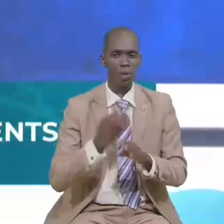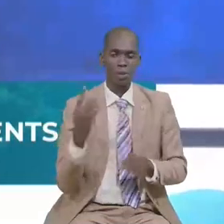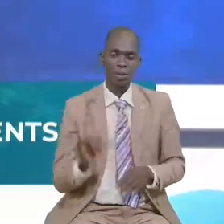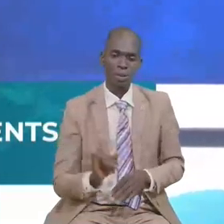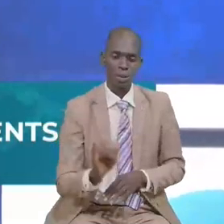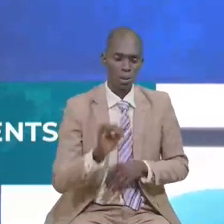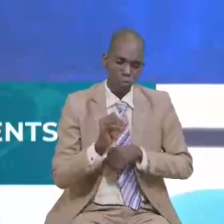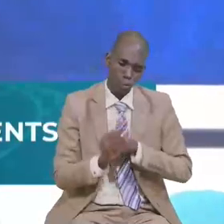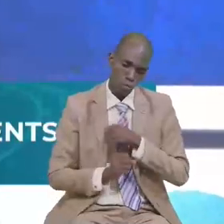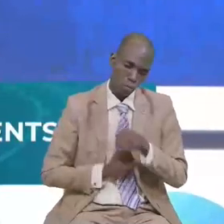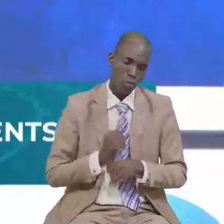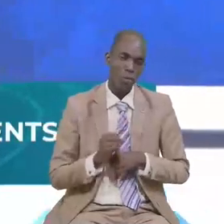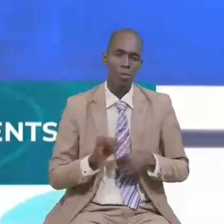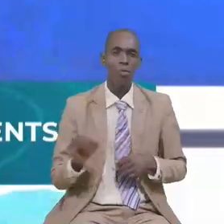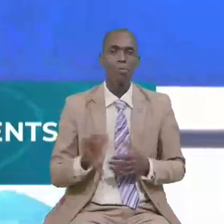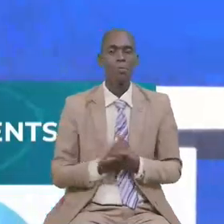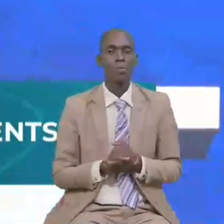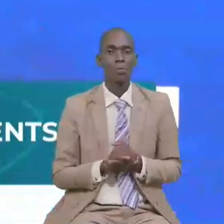souffrance éternelle.